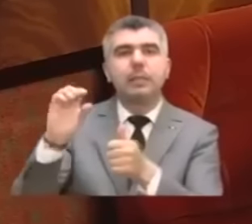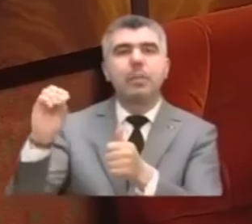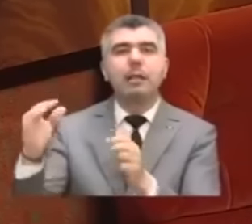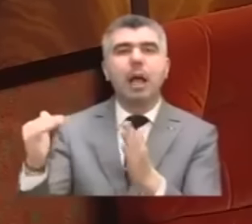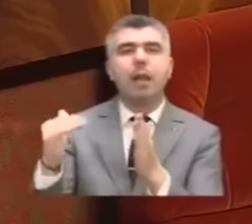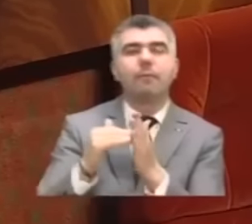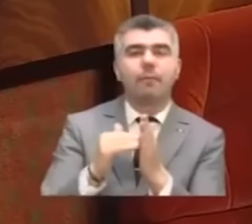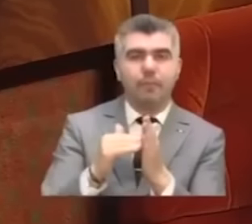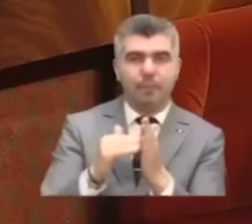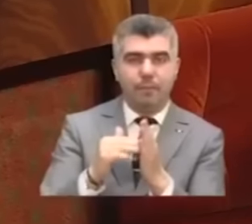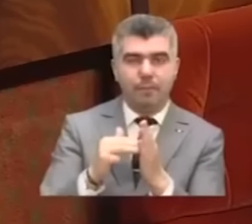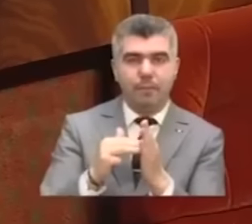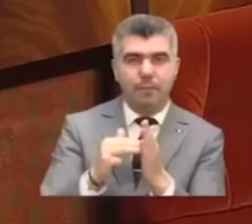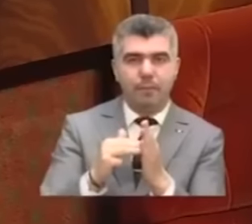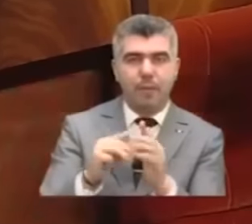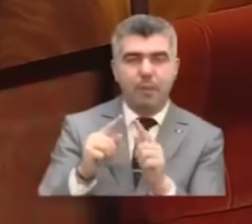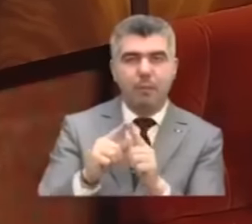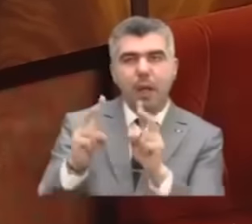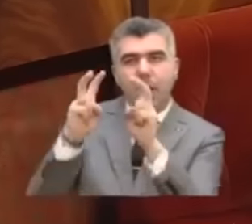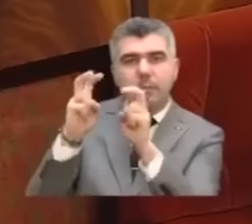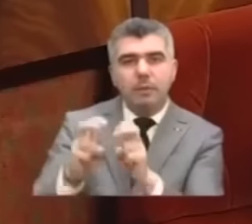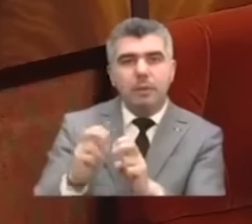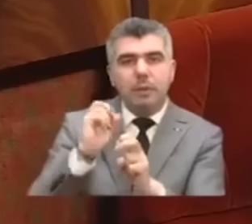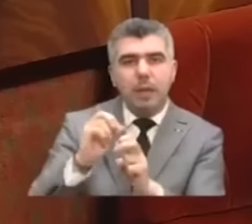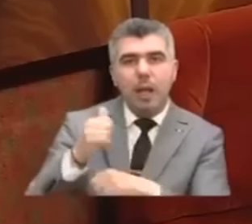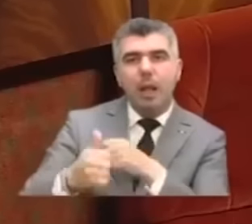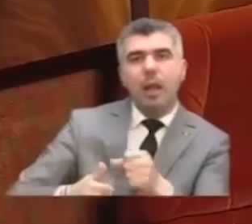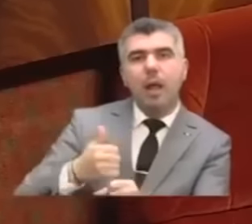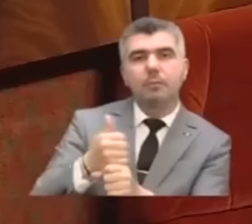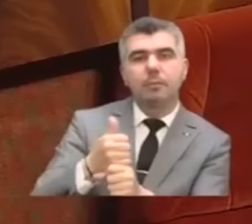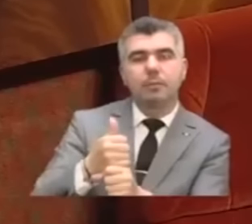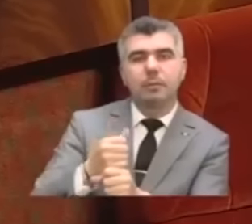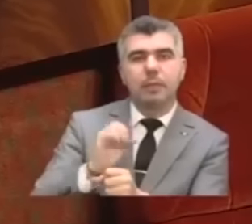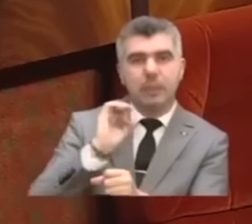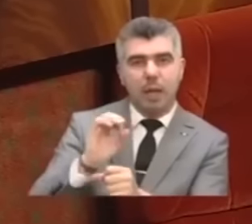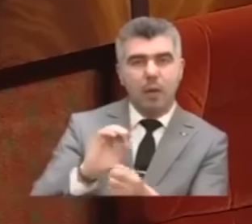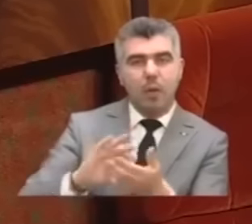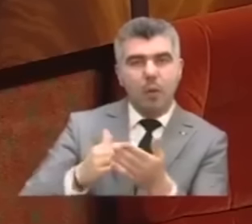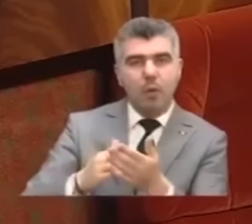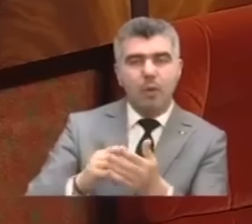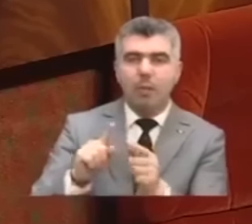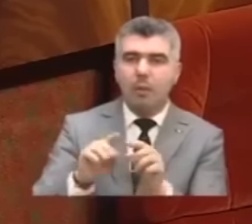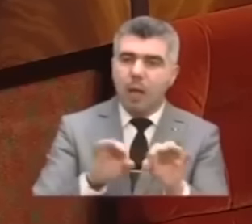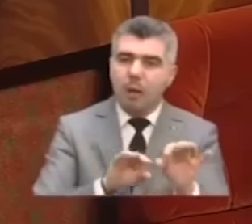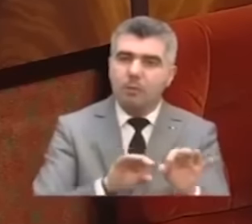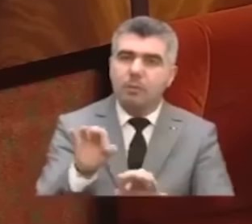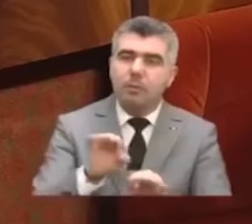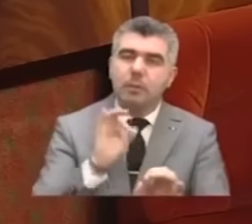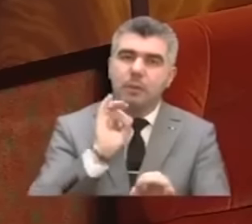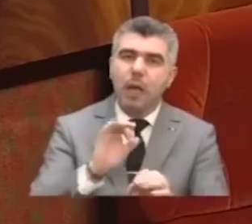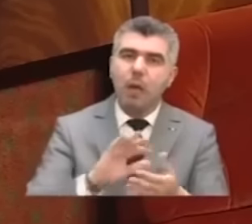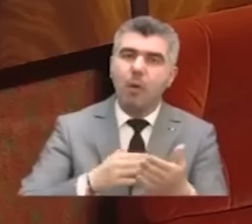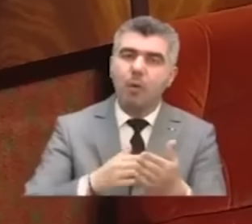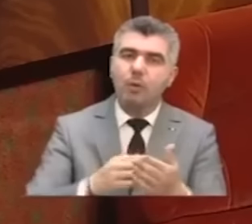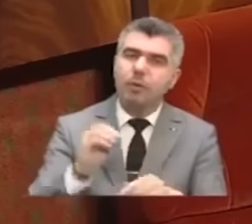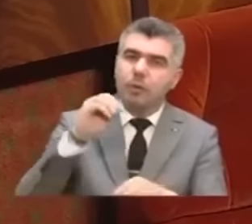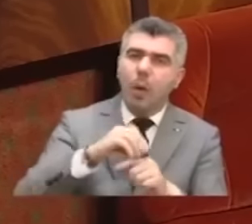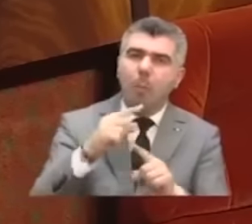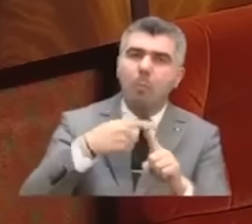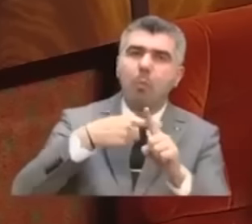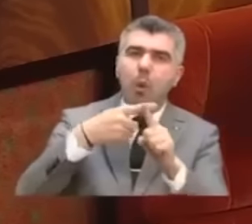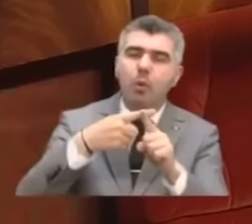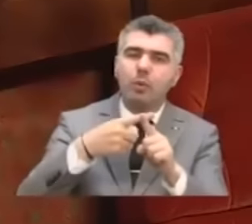هو 600,000، لان هذاك هو اللي نقصنا من العام اللي داز لهنايا. هذا هو المنهجيه اللي عملنا بها، ماشي شي عمليه اللي غادي